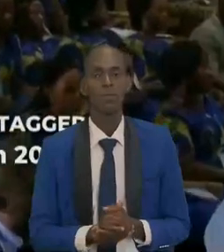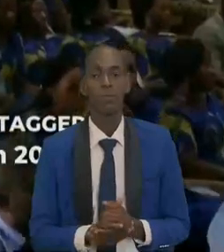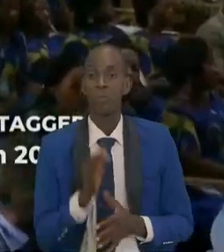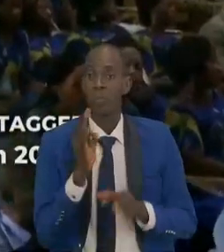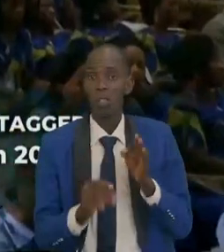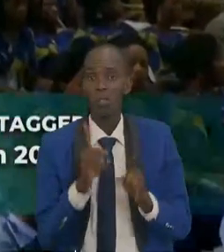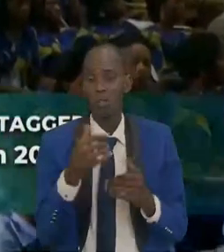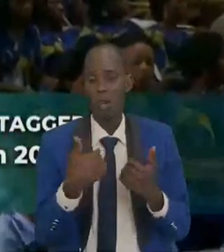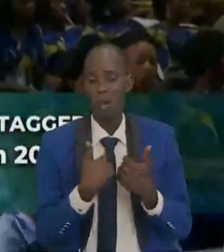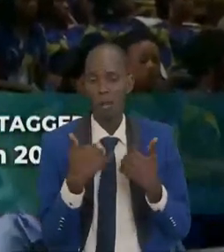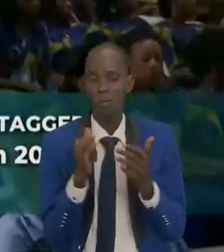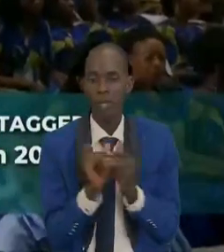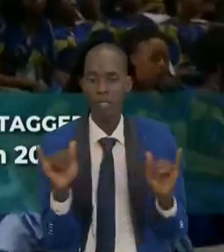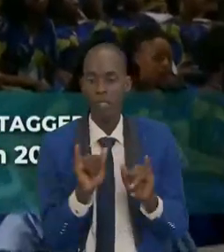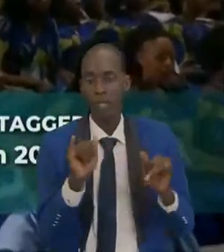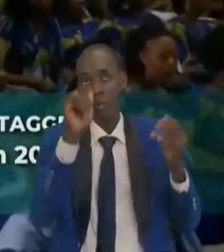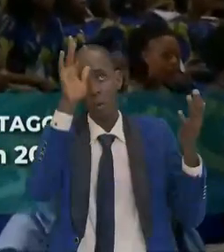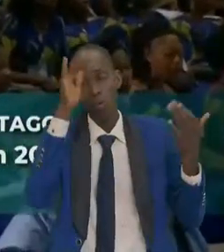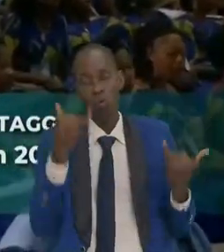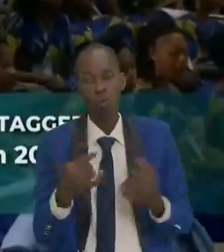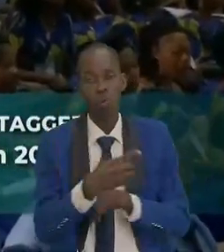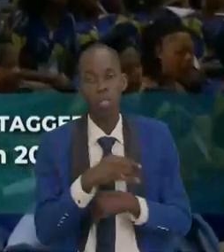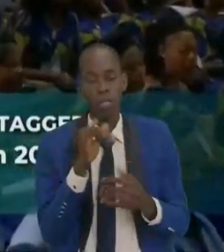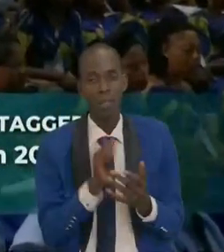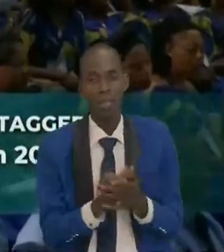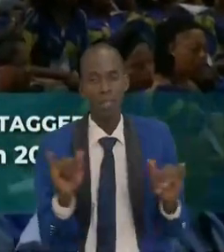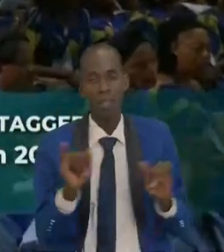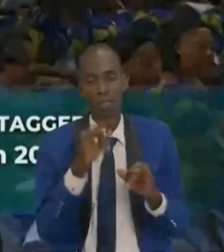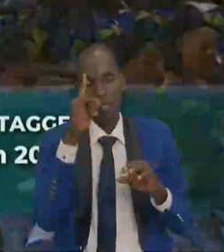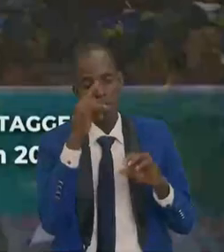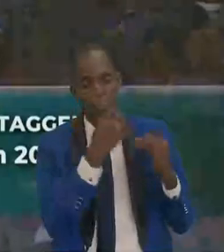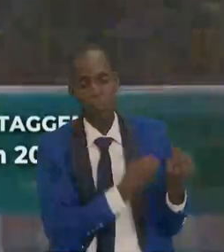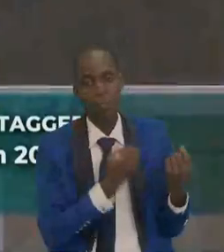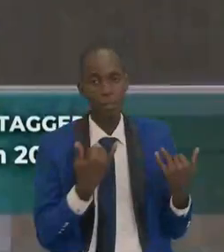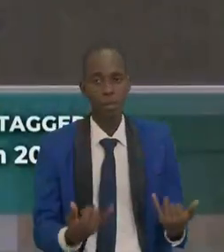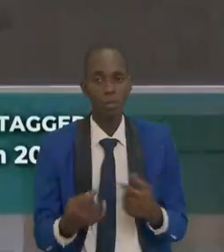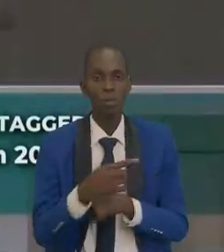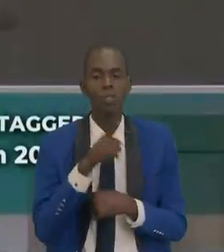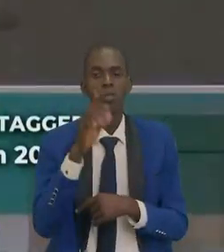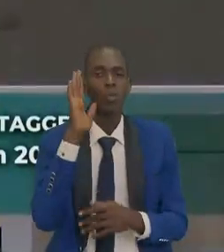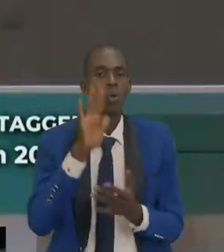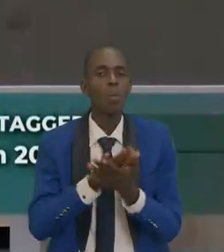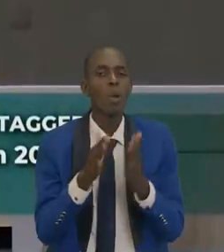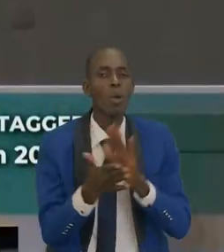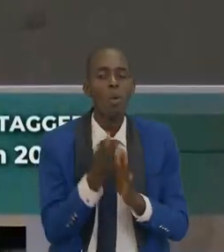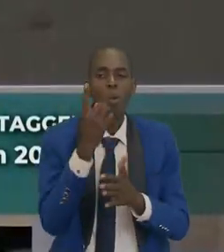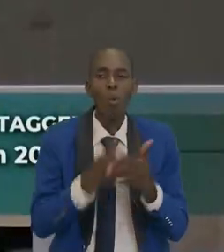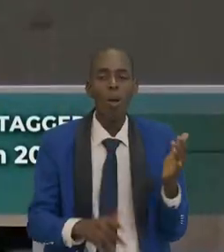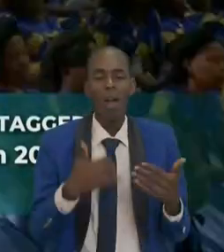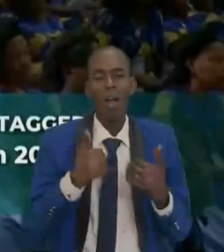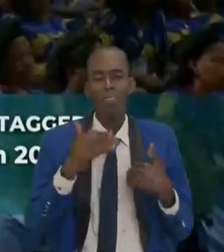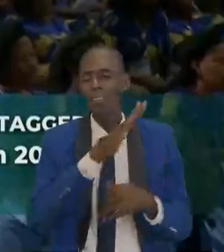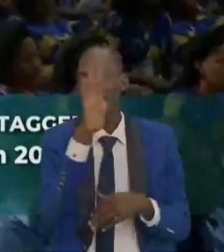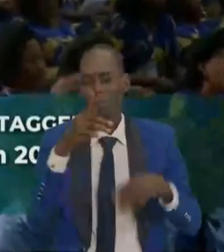Si tu as cet espoir aujourd'hui, cette espérance, cette foi aujourd'hui, tu deviendras ce